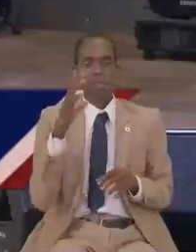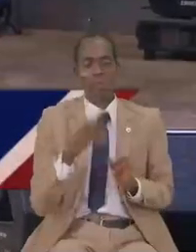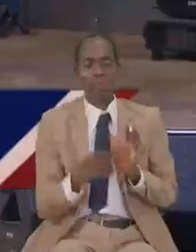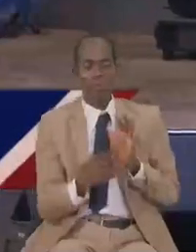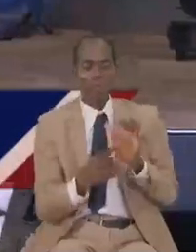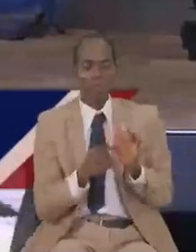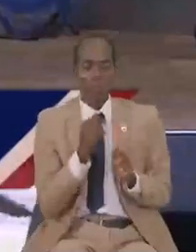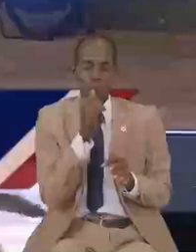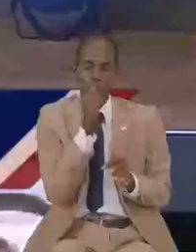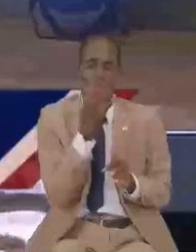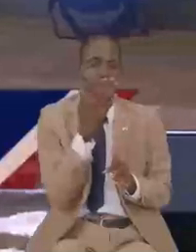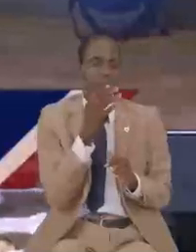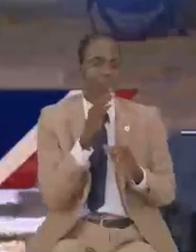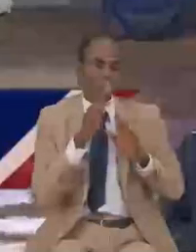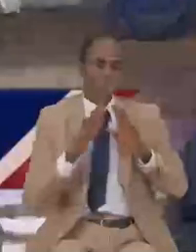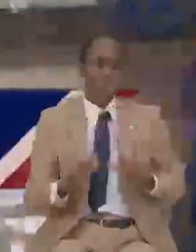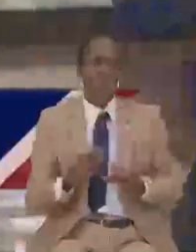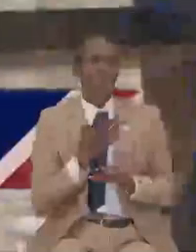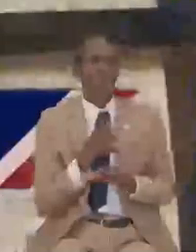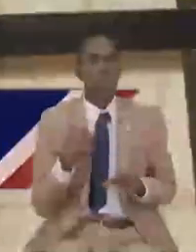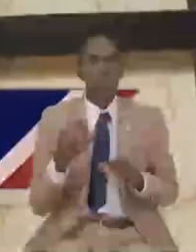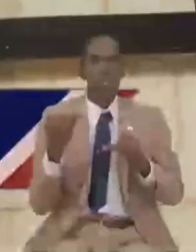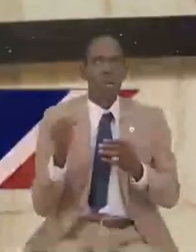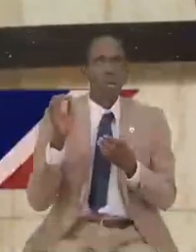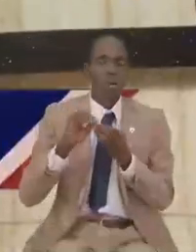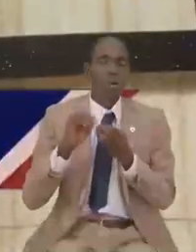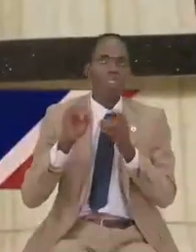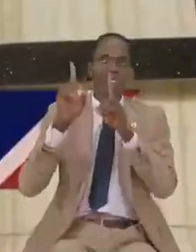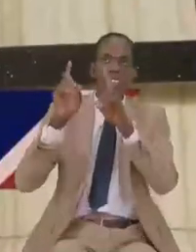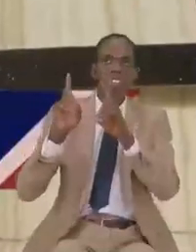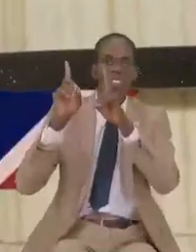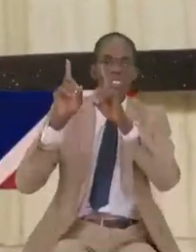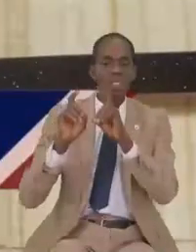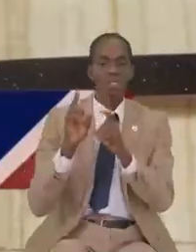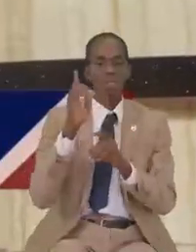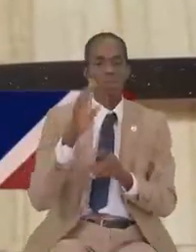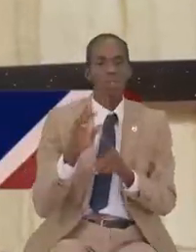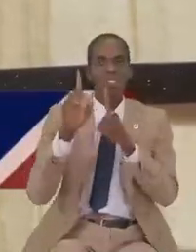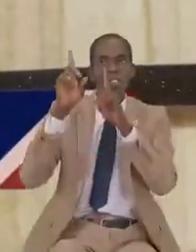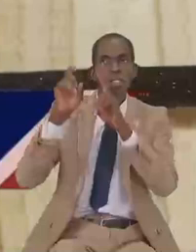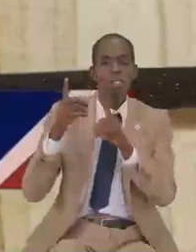Et on continue. Et on était d'éprouver